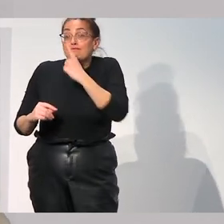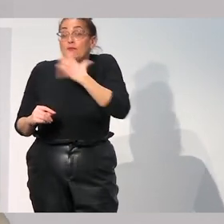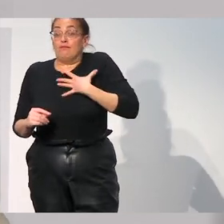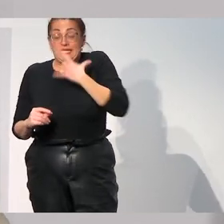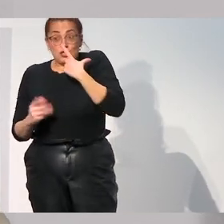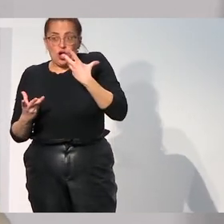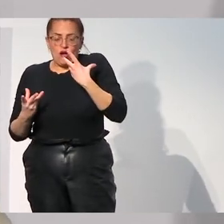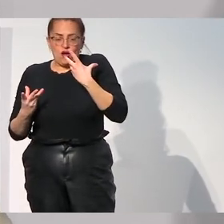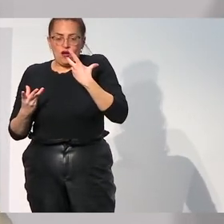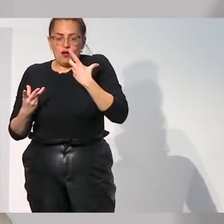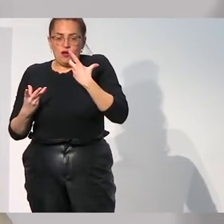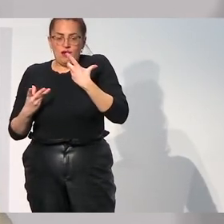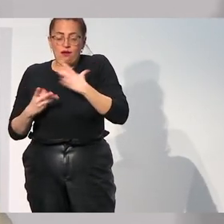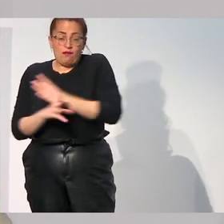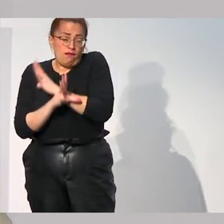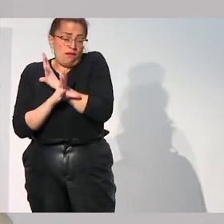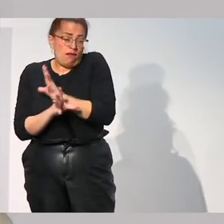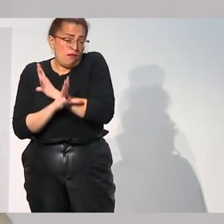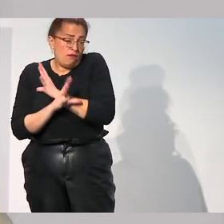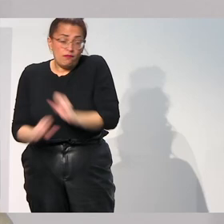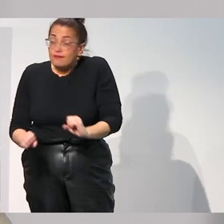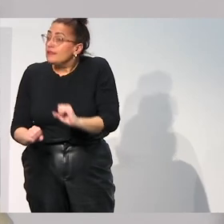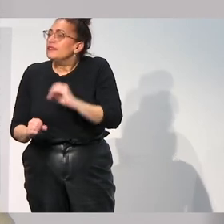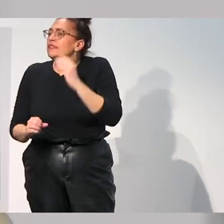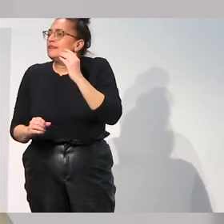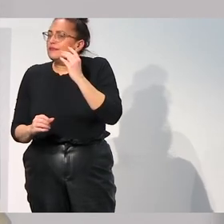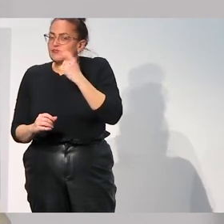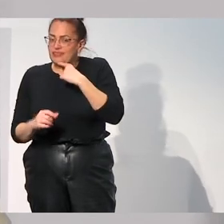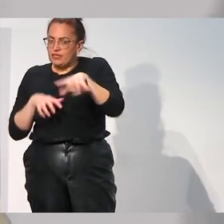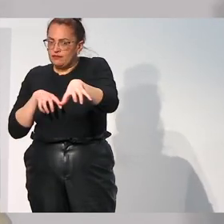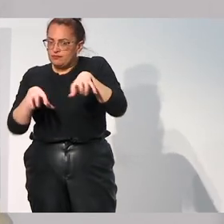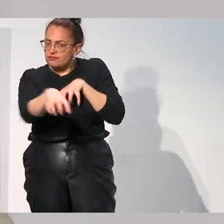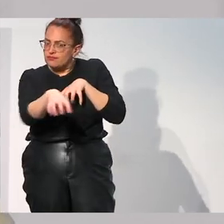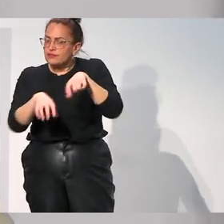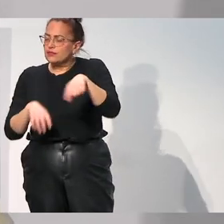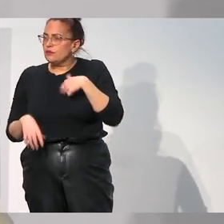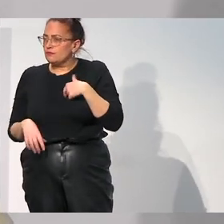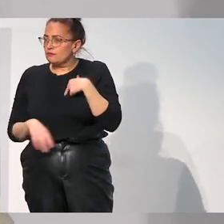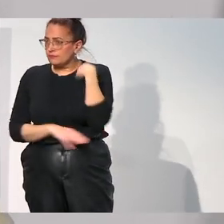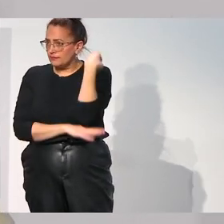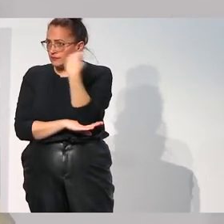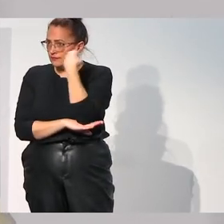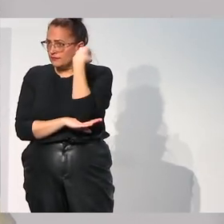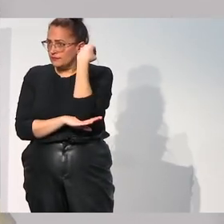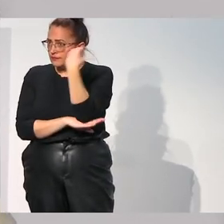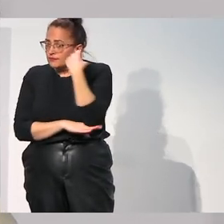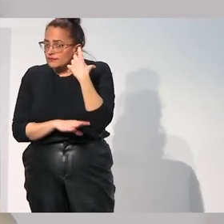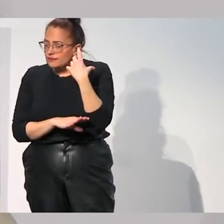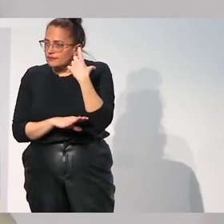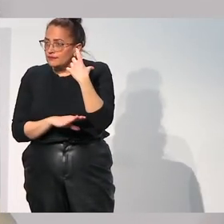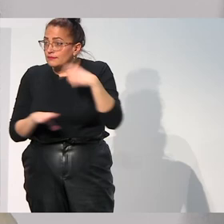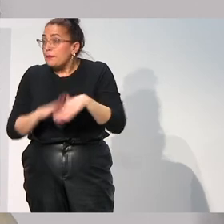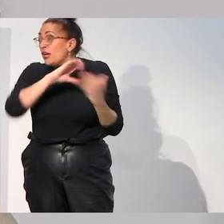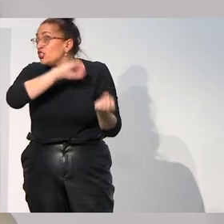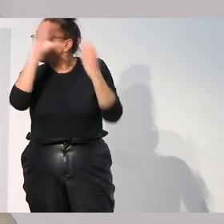c'est non seulement effectivement la solitude qu'on imagine de cet animal-là, mais c'est que ce qu'il y a